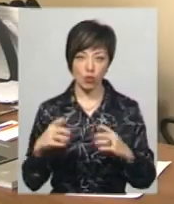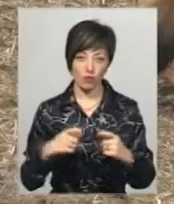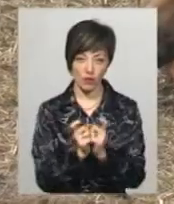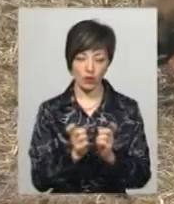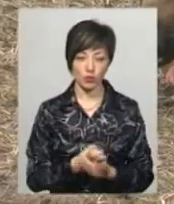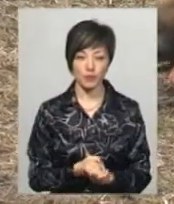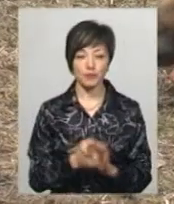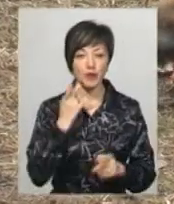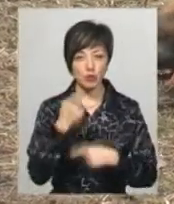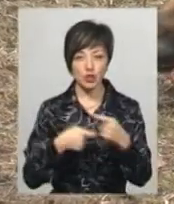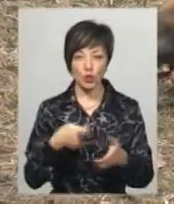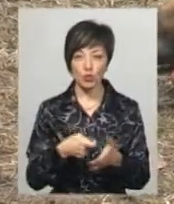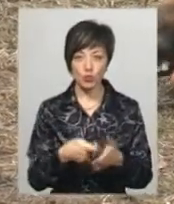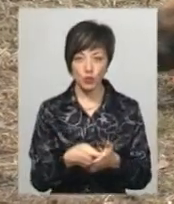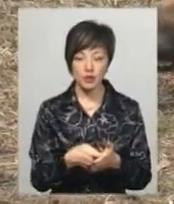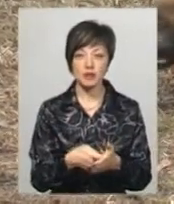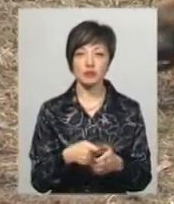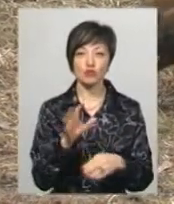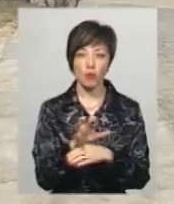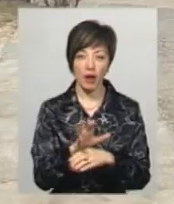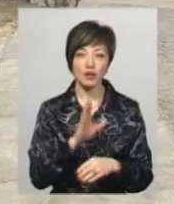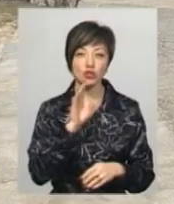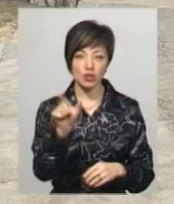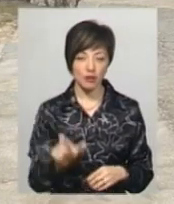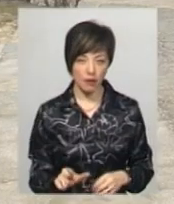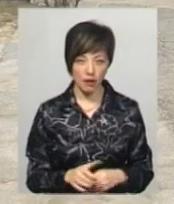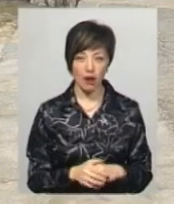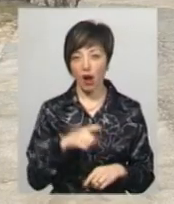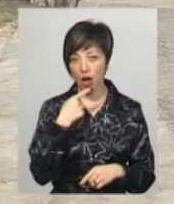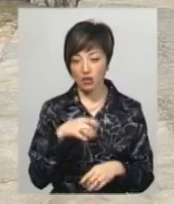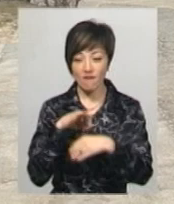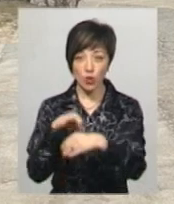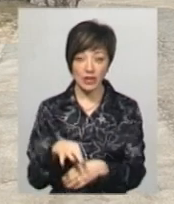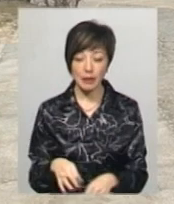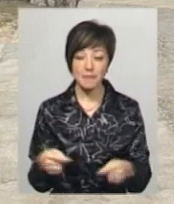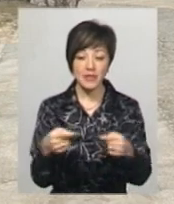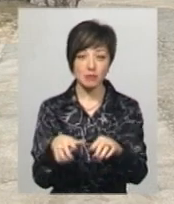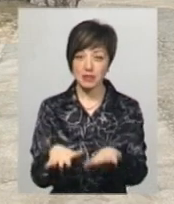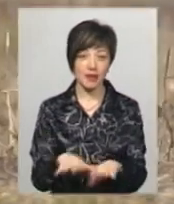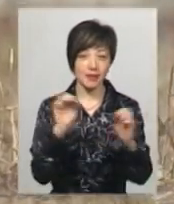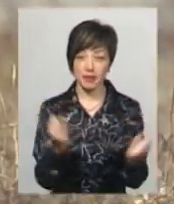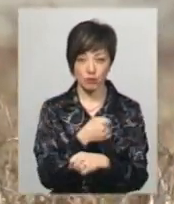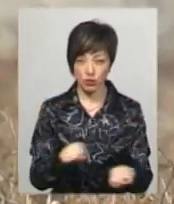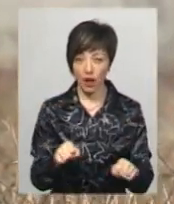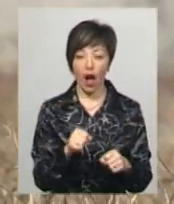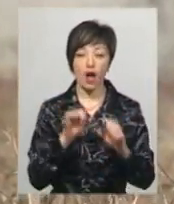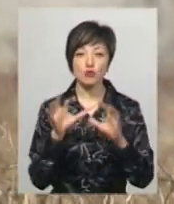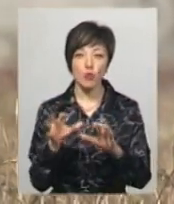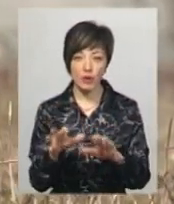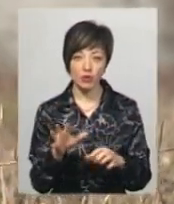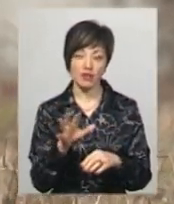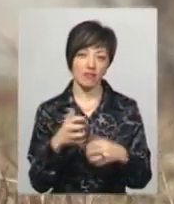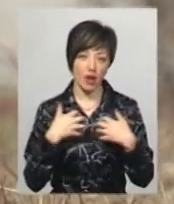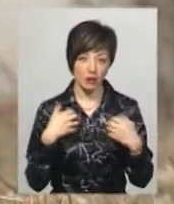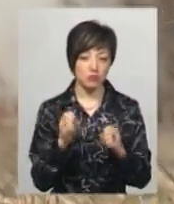конфлікту. Постійно годує та піклується про собак Нетішинка Лариса Семенівна. Каже, водити їх на призначені місця нереально, а за опіку над чотирилапами